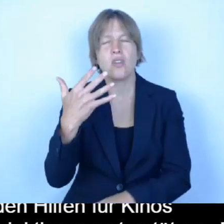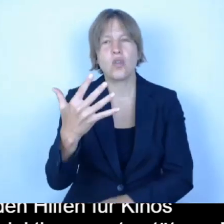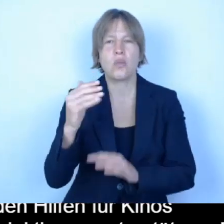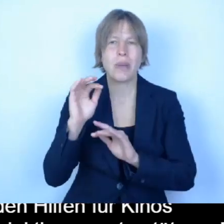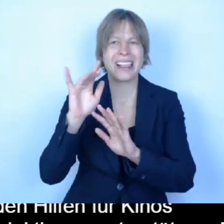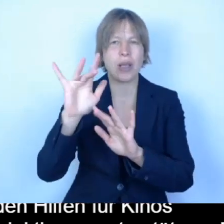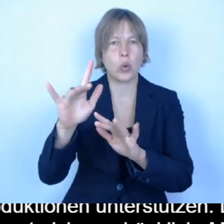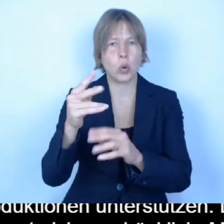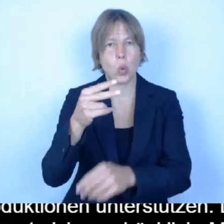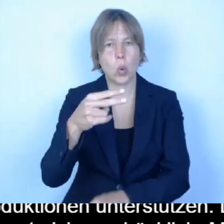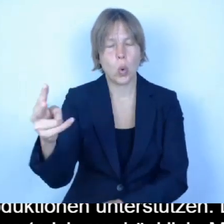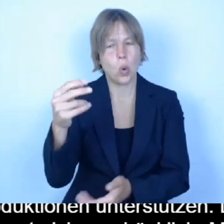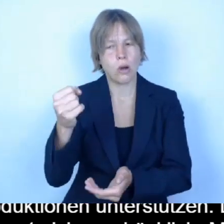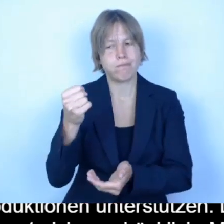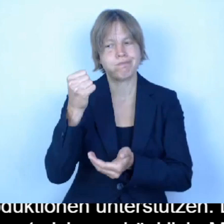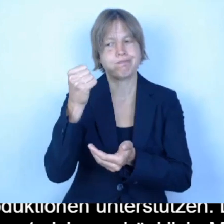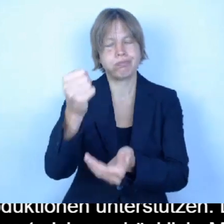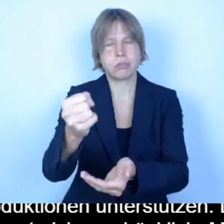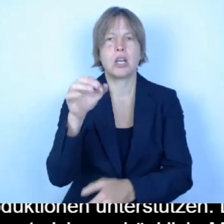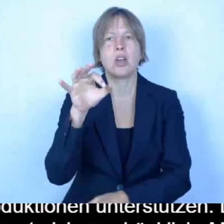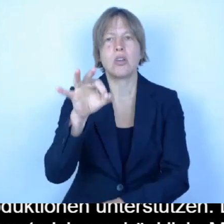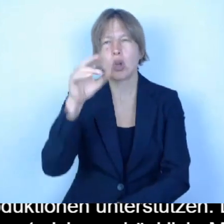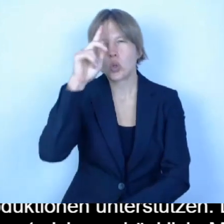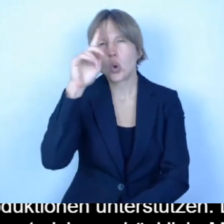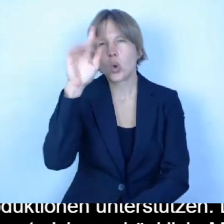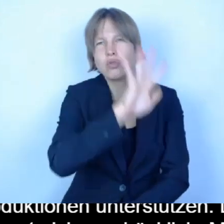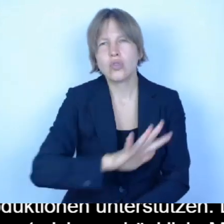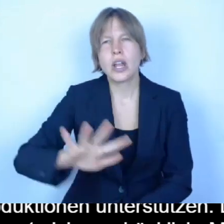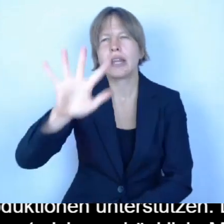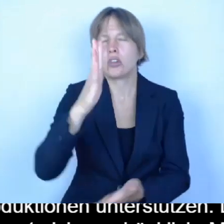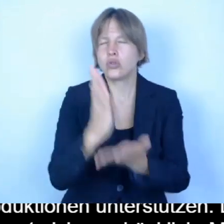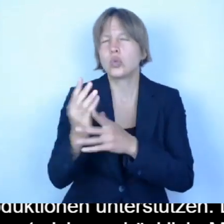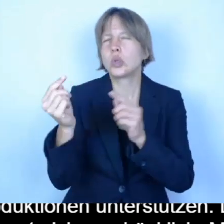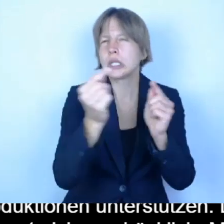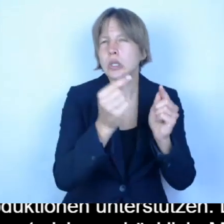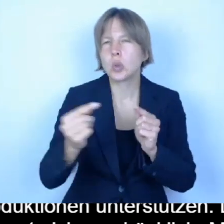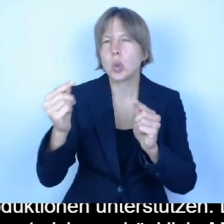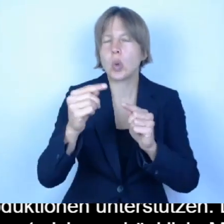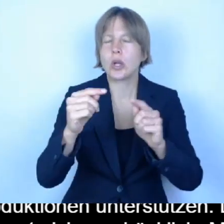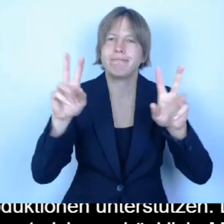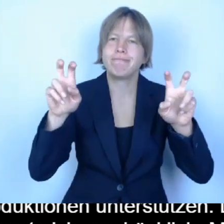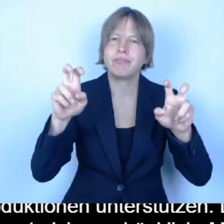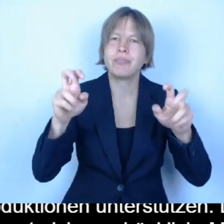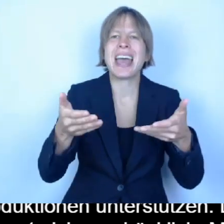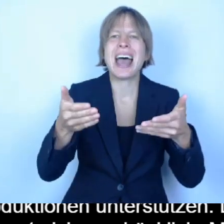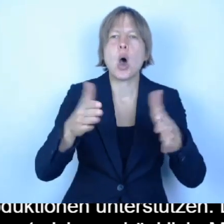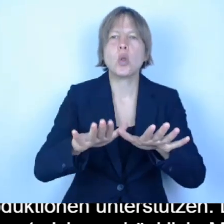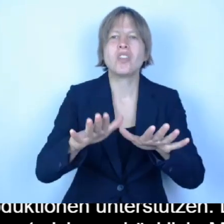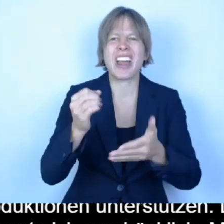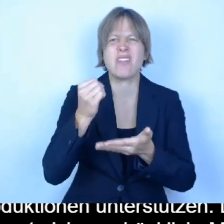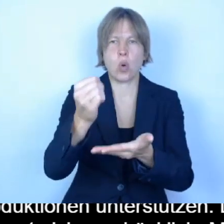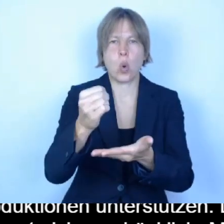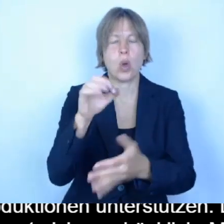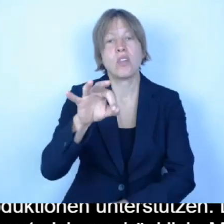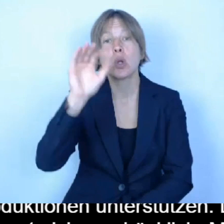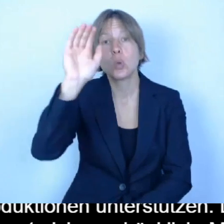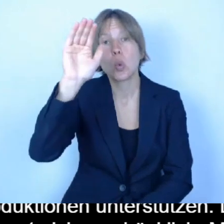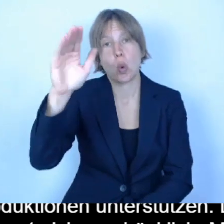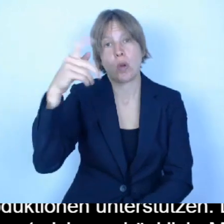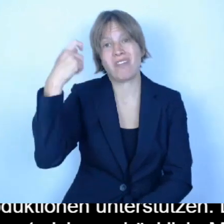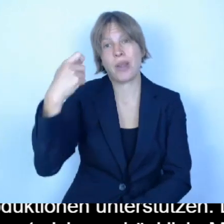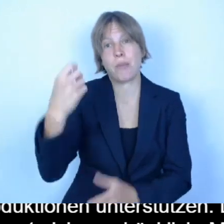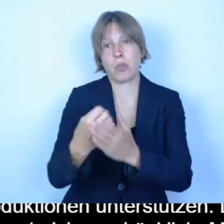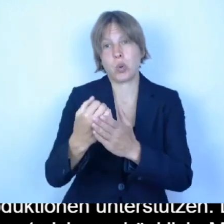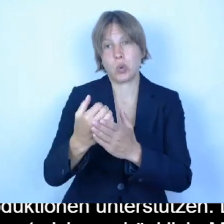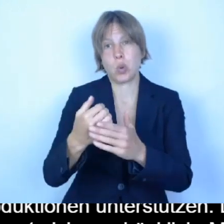die künftigen Filmproduktionen zu beteiligen. Viele geplante Produktionen können nämlich wirklich Probleme bekommen, weil